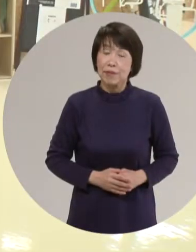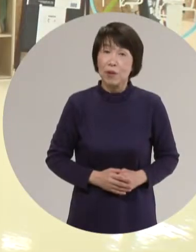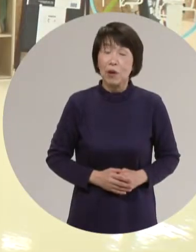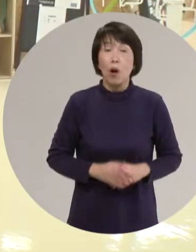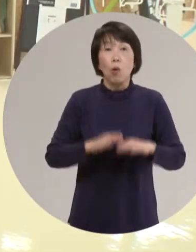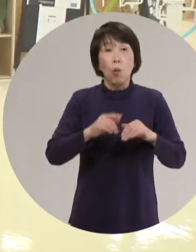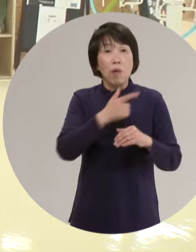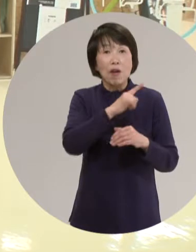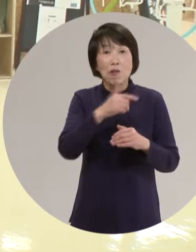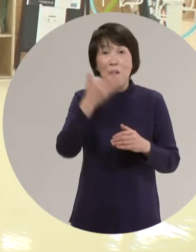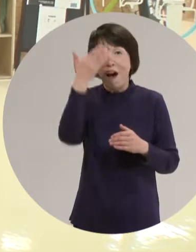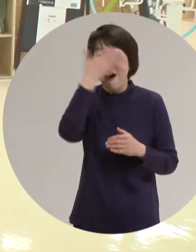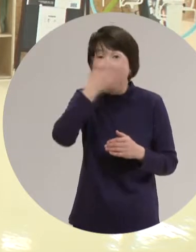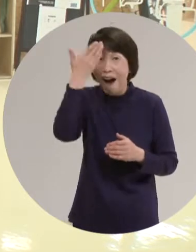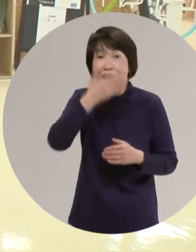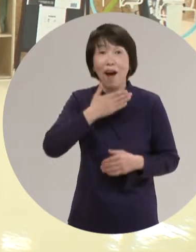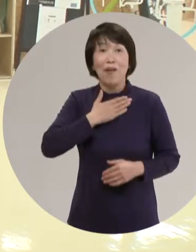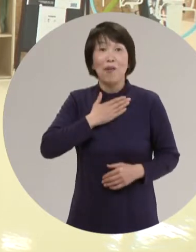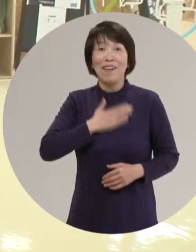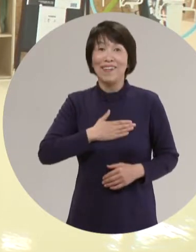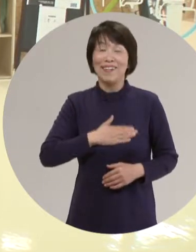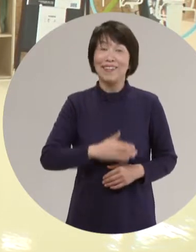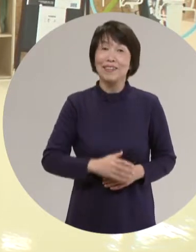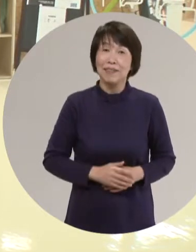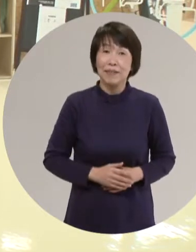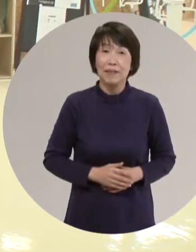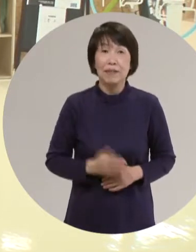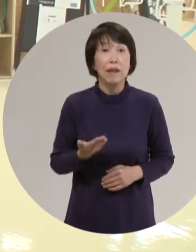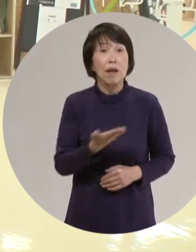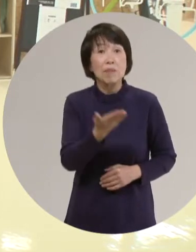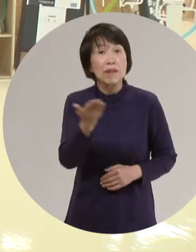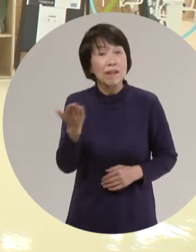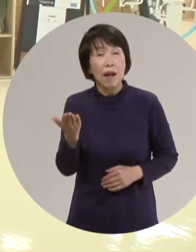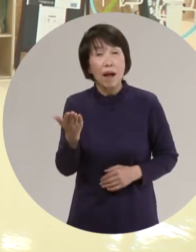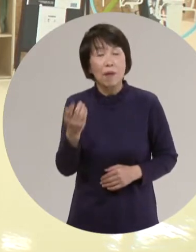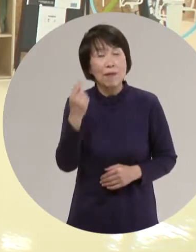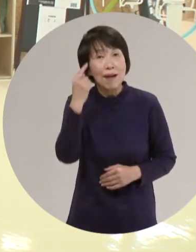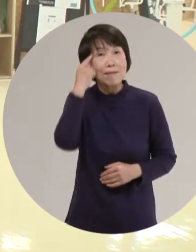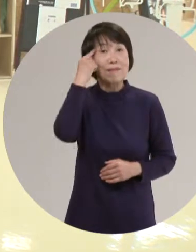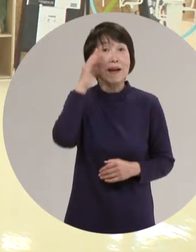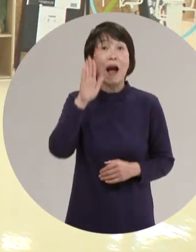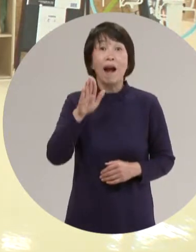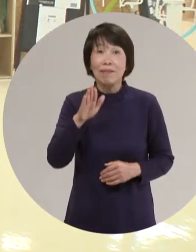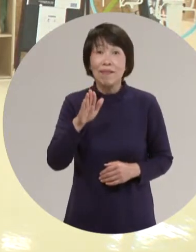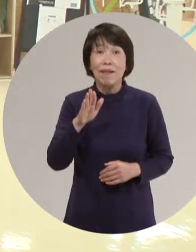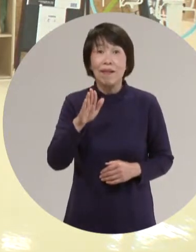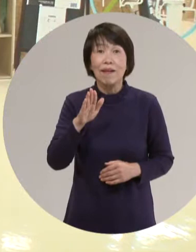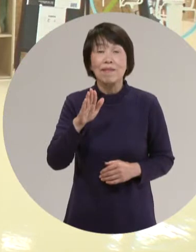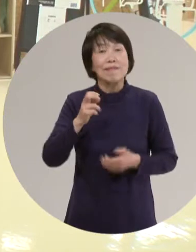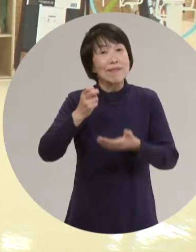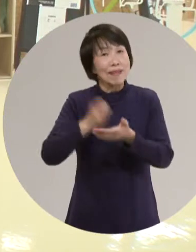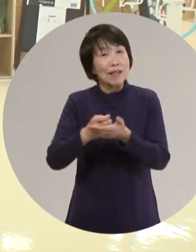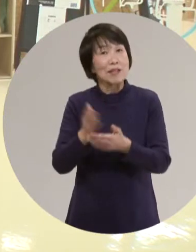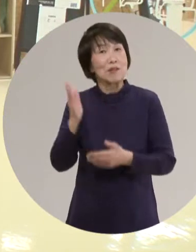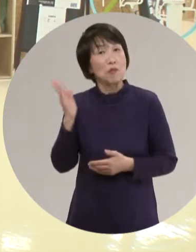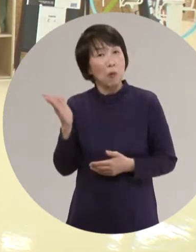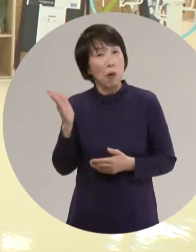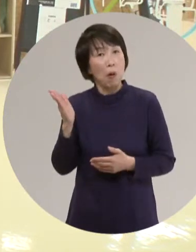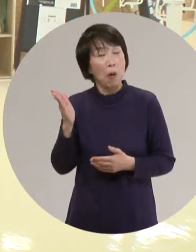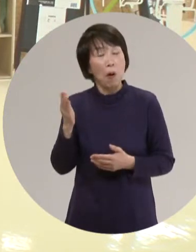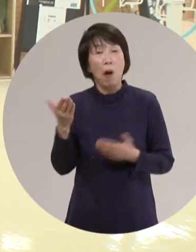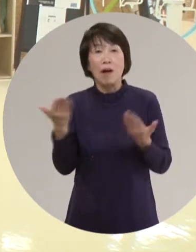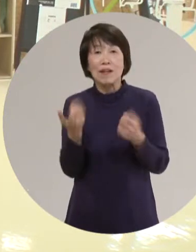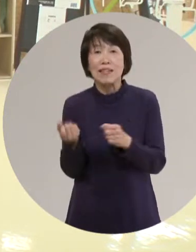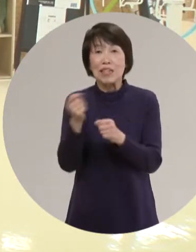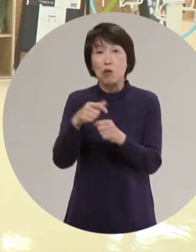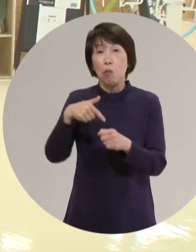いや今回もいろいろ勉強になりました。皆さんもこんなアイデア思いついたっていう時にはこ